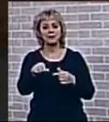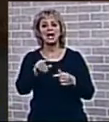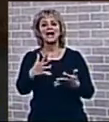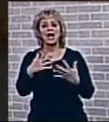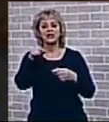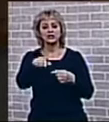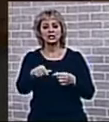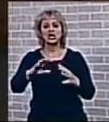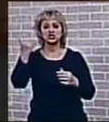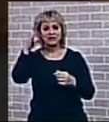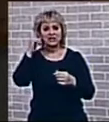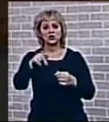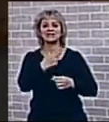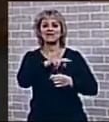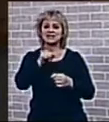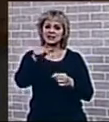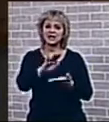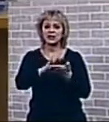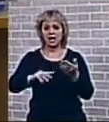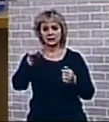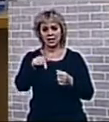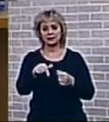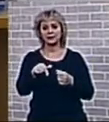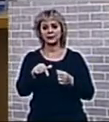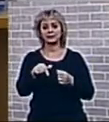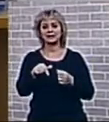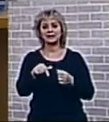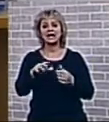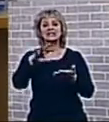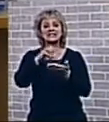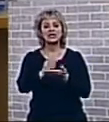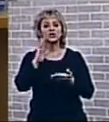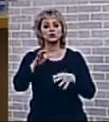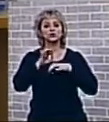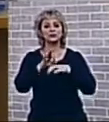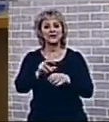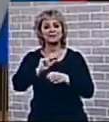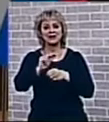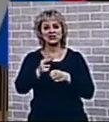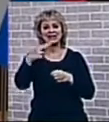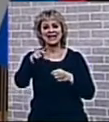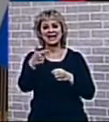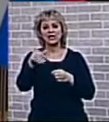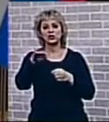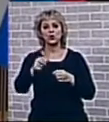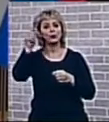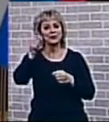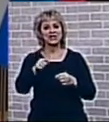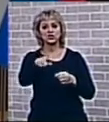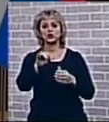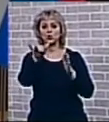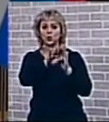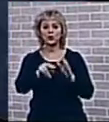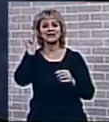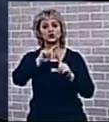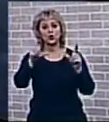же, там животноводство, ветеринария и так далее. Занятия будут проводить преподаватели ДГТУ, приезжать на уроки и